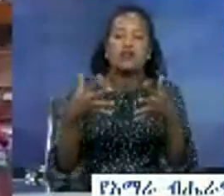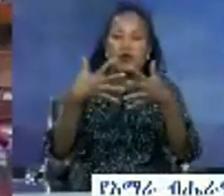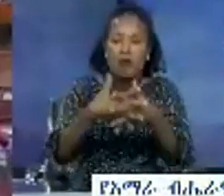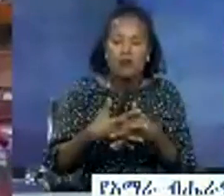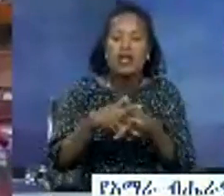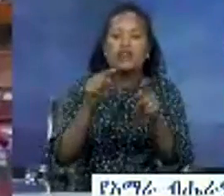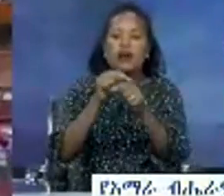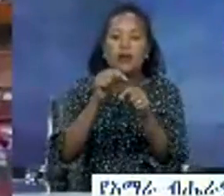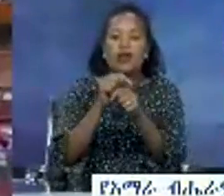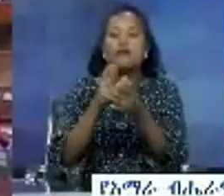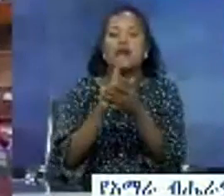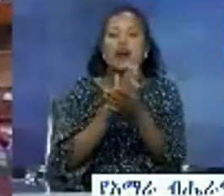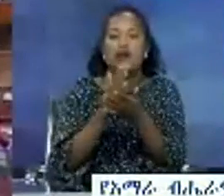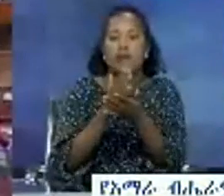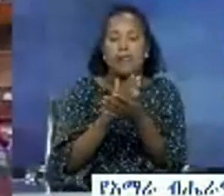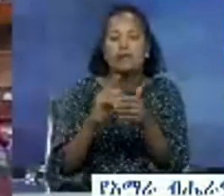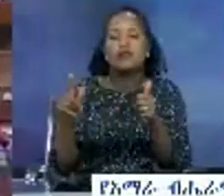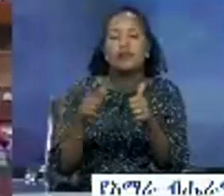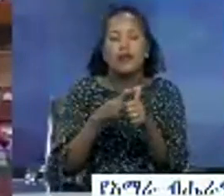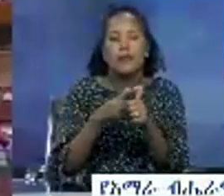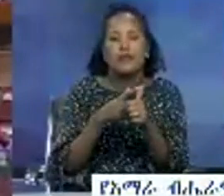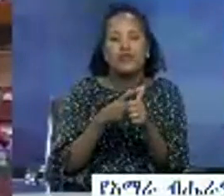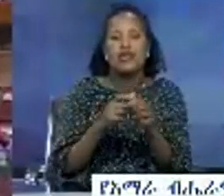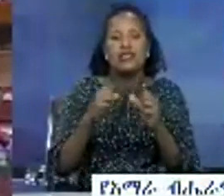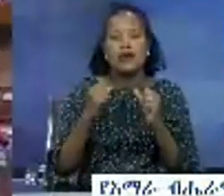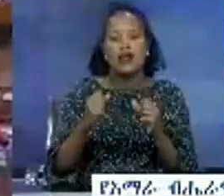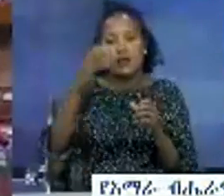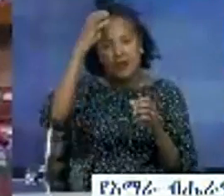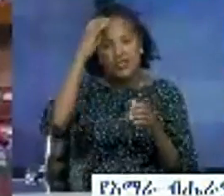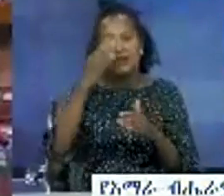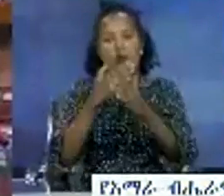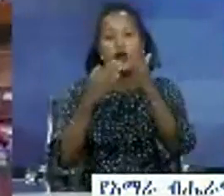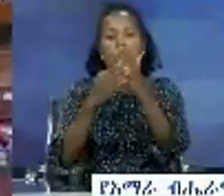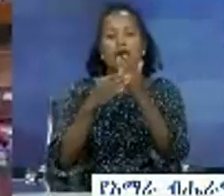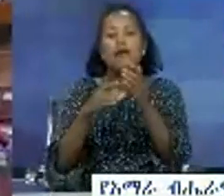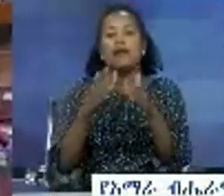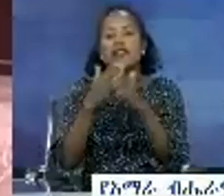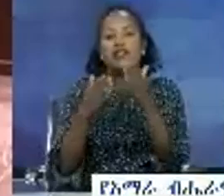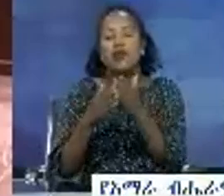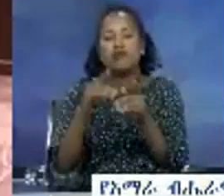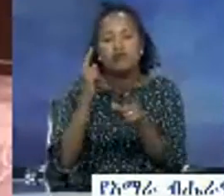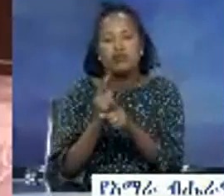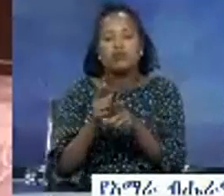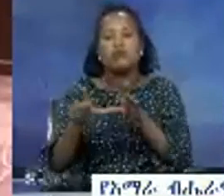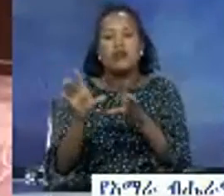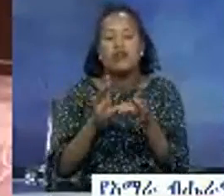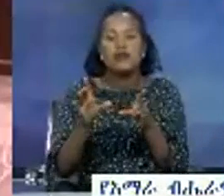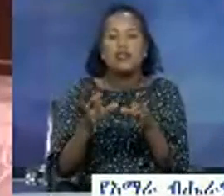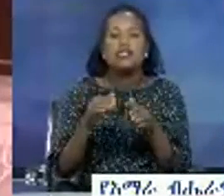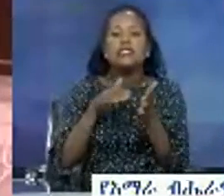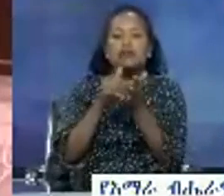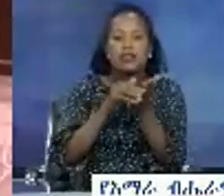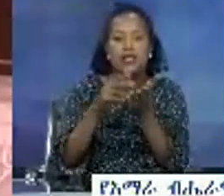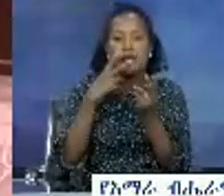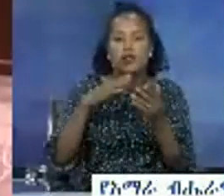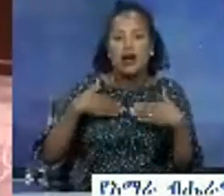ተግባራት መካከል የመጀመሪያው ጠንካራ የመንግስት መዋቅር በየደረጃው መዘርጋቱን ማረጋገጥ፣ ድክመት የታየባቸውን